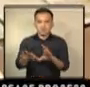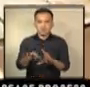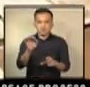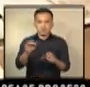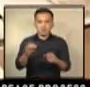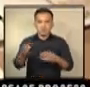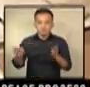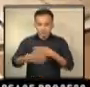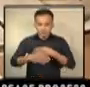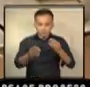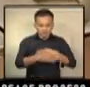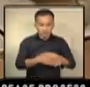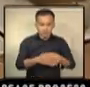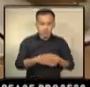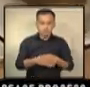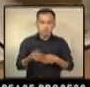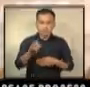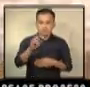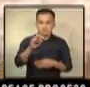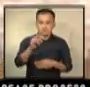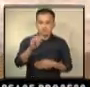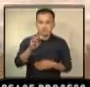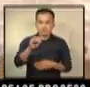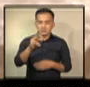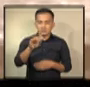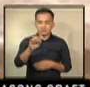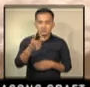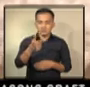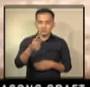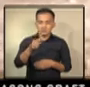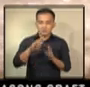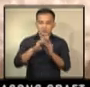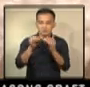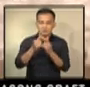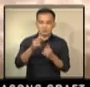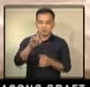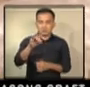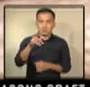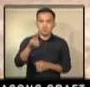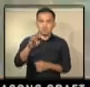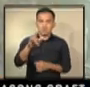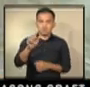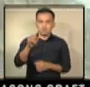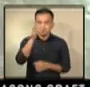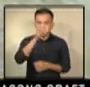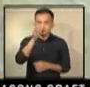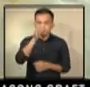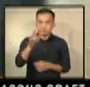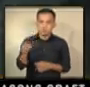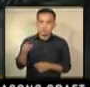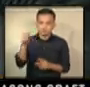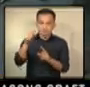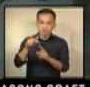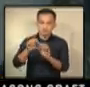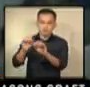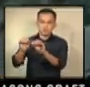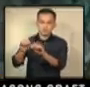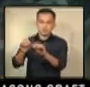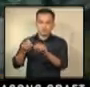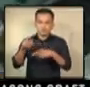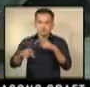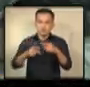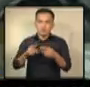ang kahon-kahong budyong sa sityo Malingin, Barangay Punta Engganyo sa Lapu-Lapu, Cebu. Target lang kasi sana nilang magturo sa mga